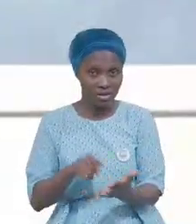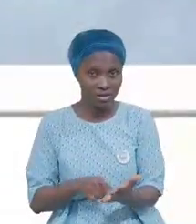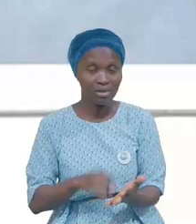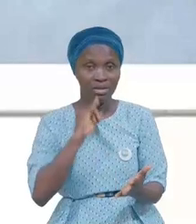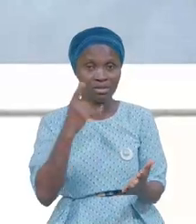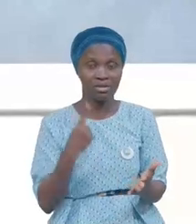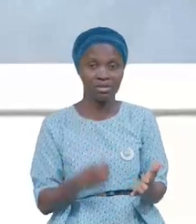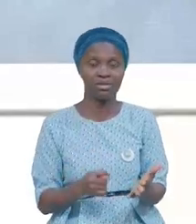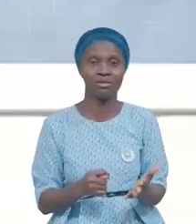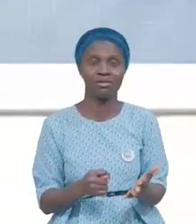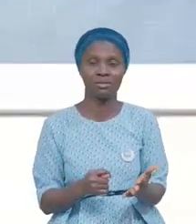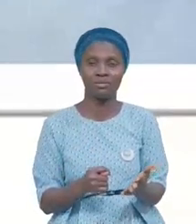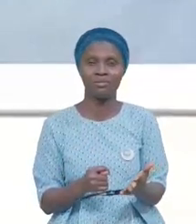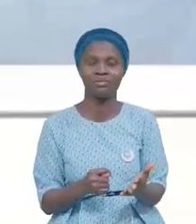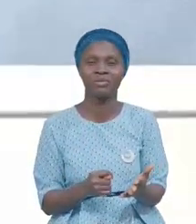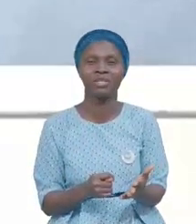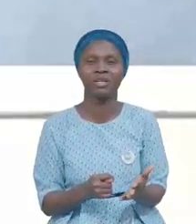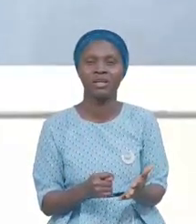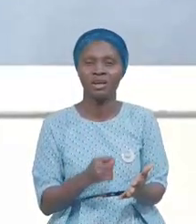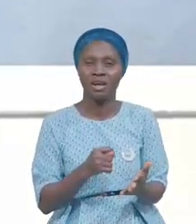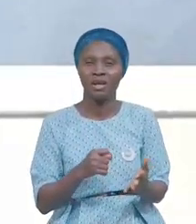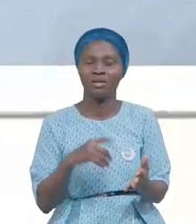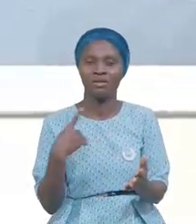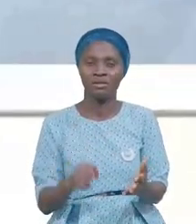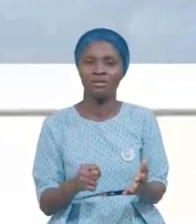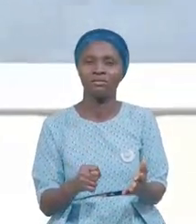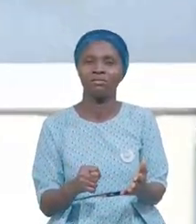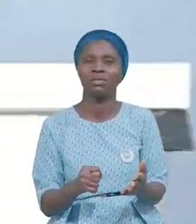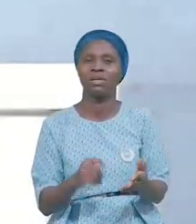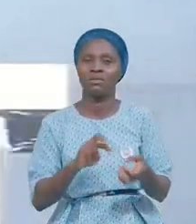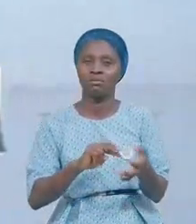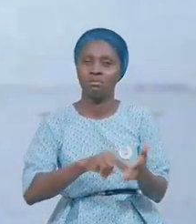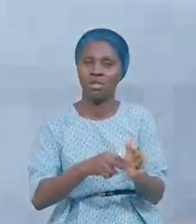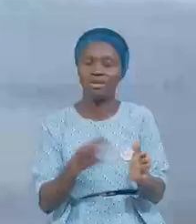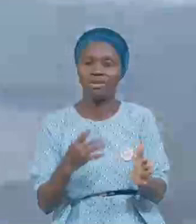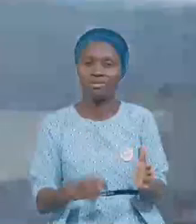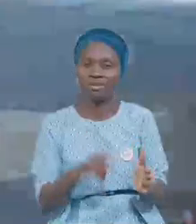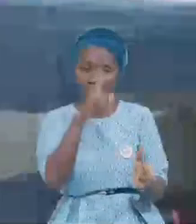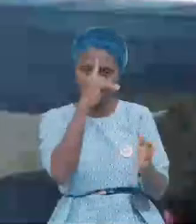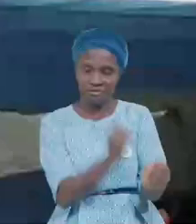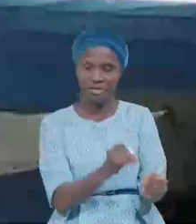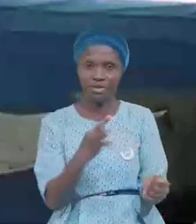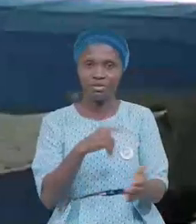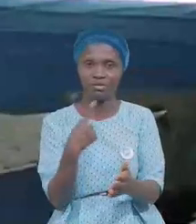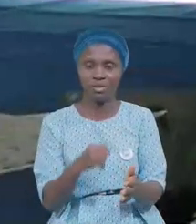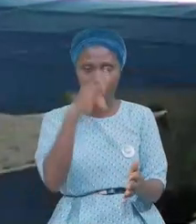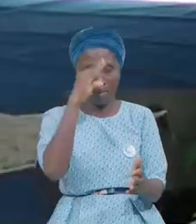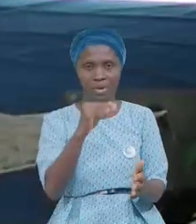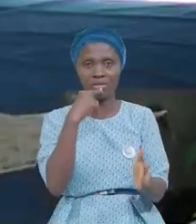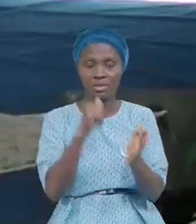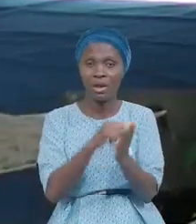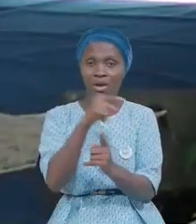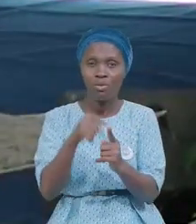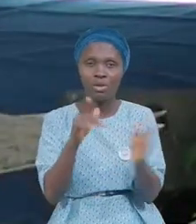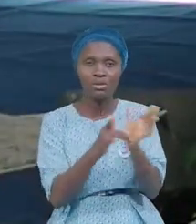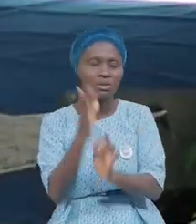de la foi de l'homme. Et nous pouvons avoir la même foi. Il dit, après l'avoir entendu, Jésus